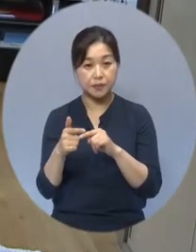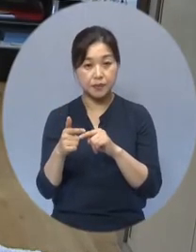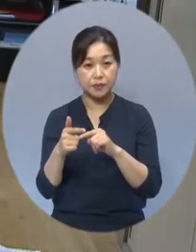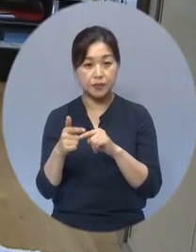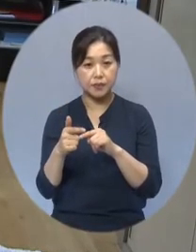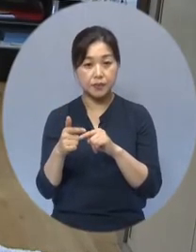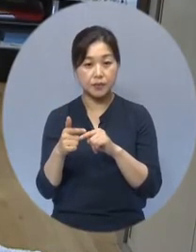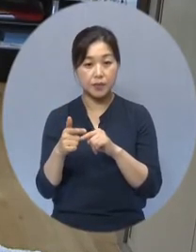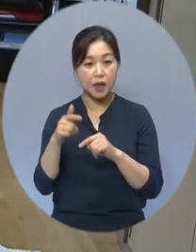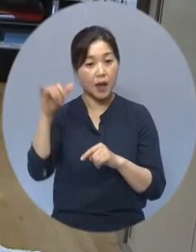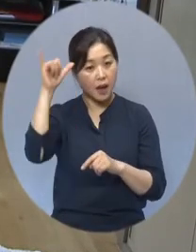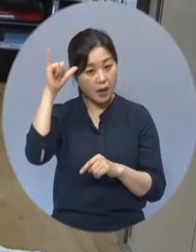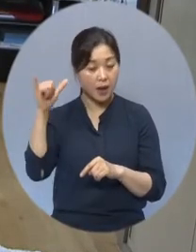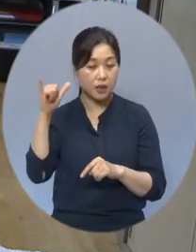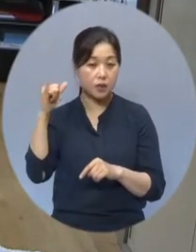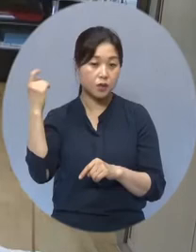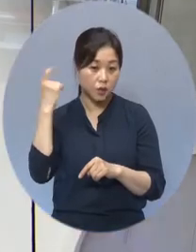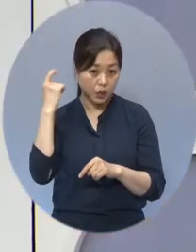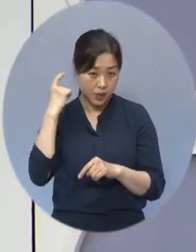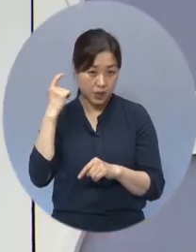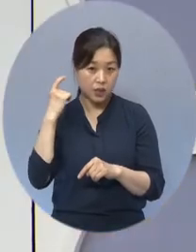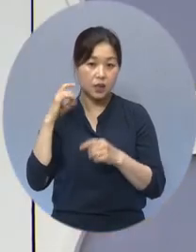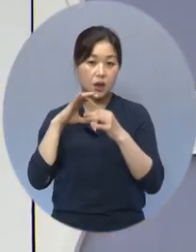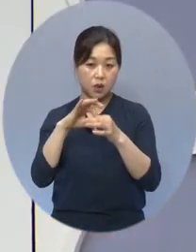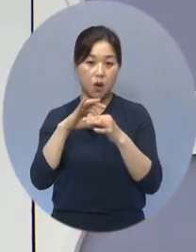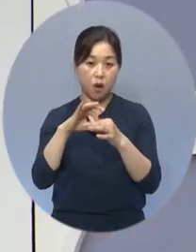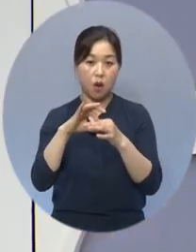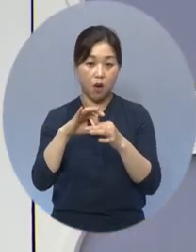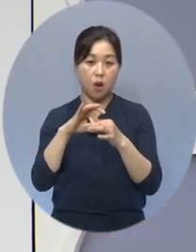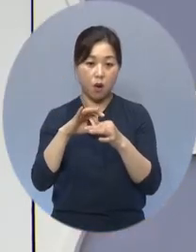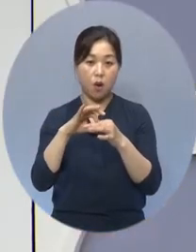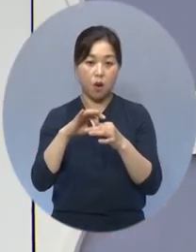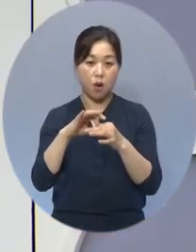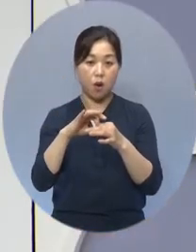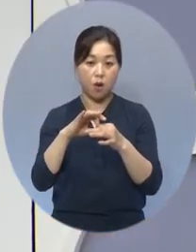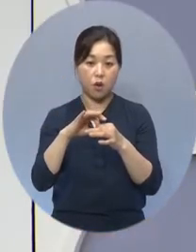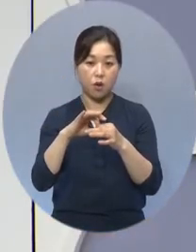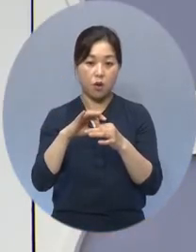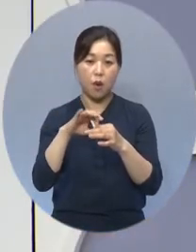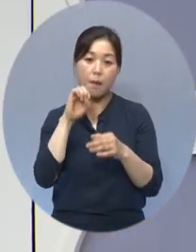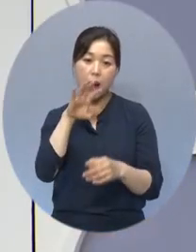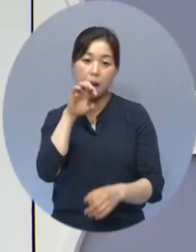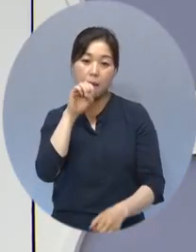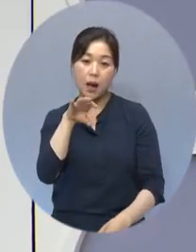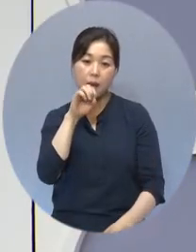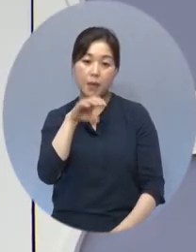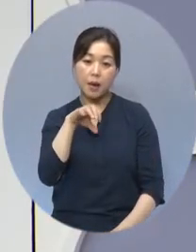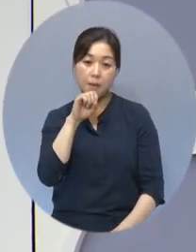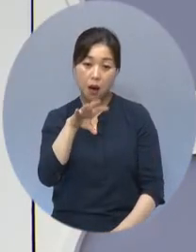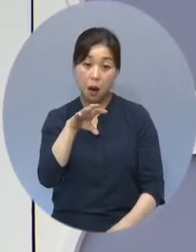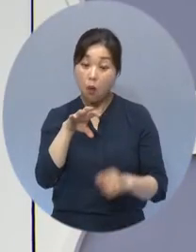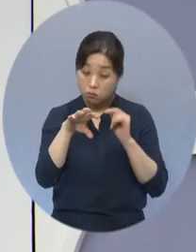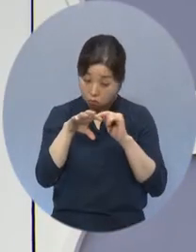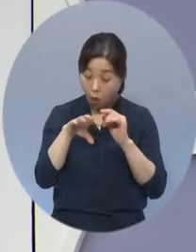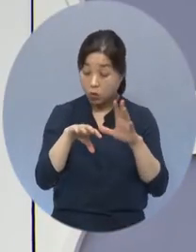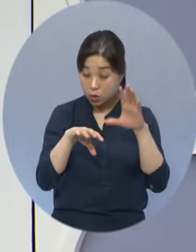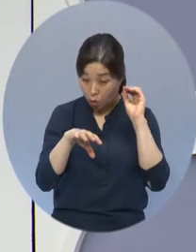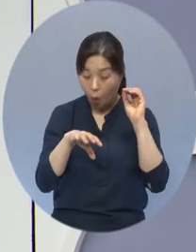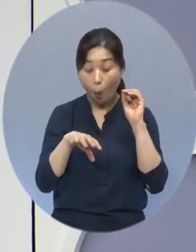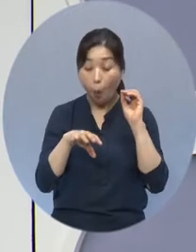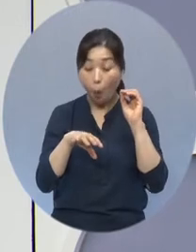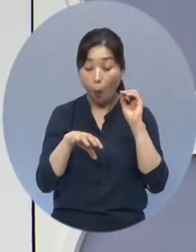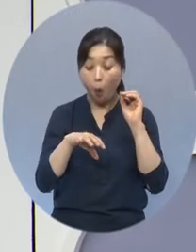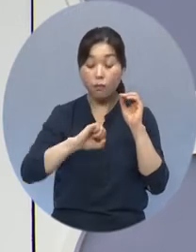뭐 AI 스피커인 순이 이 음성 메시지로 전파가 되어서 그분들이 그걸 하도록